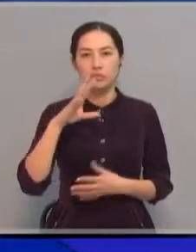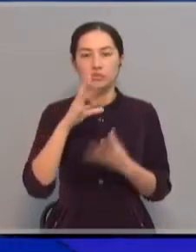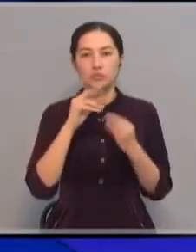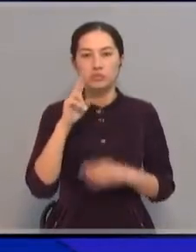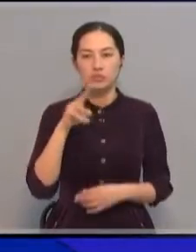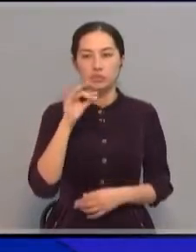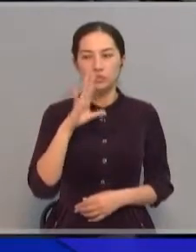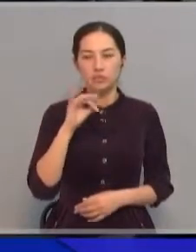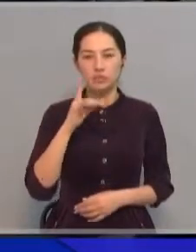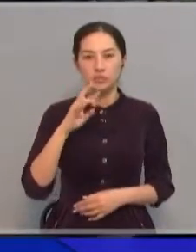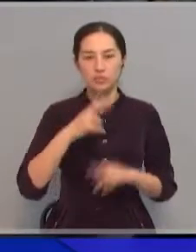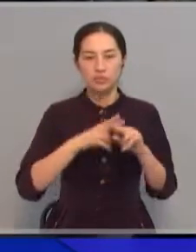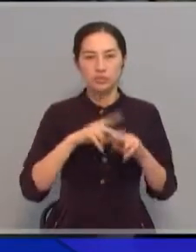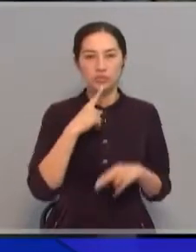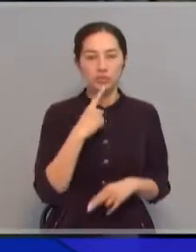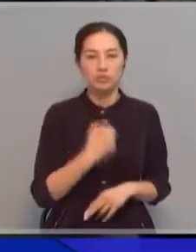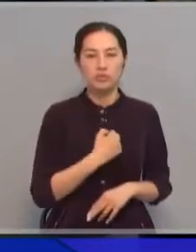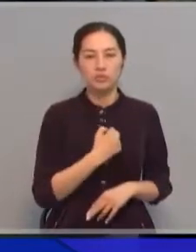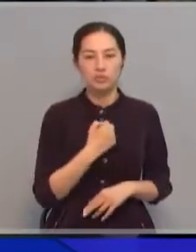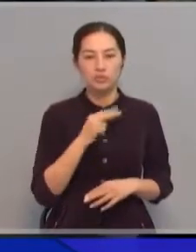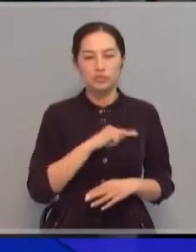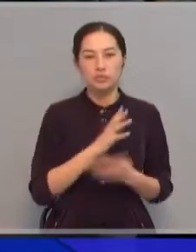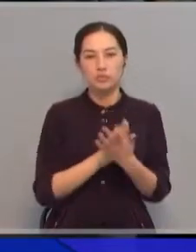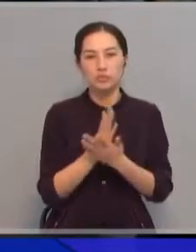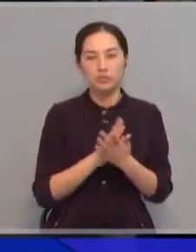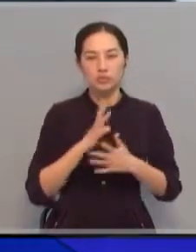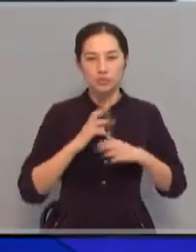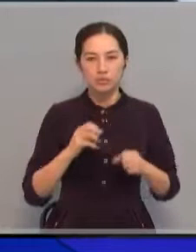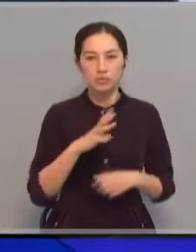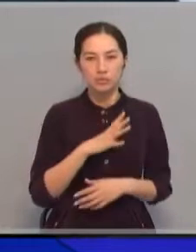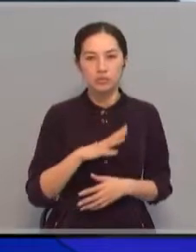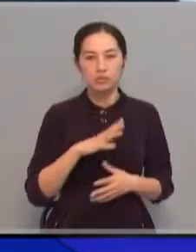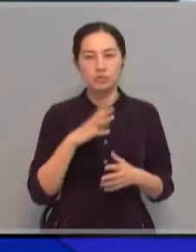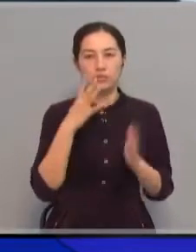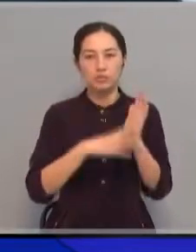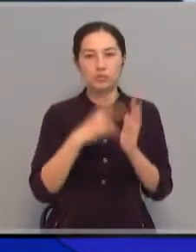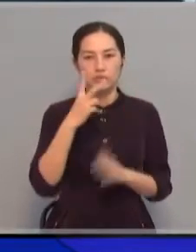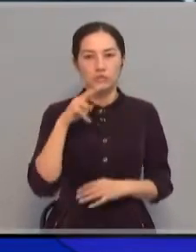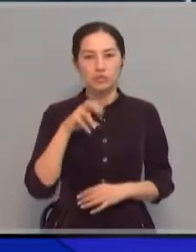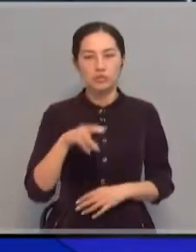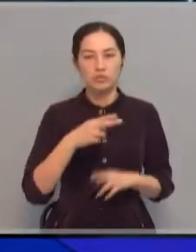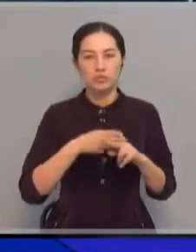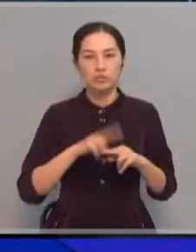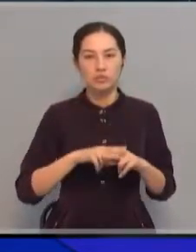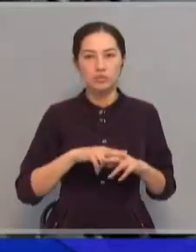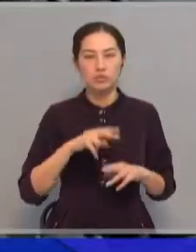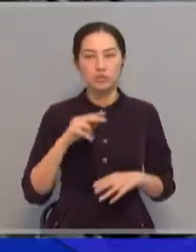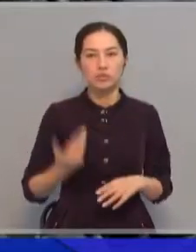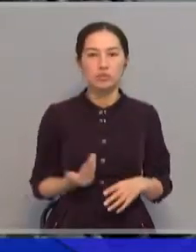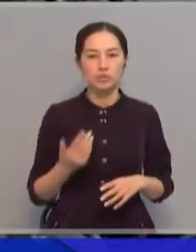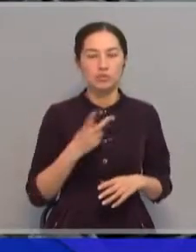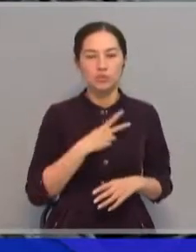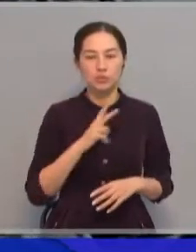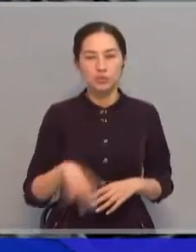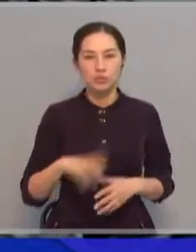дивизиясында болып, ерен ерлік көрсете білгені үшін Кеңес одағының батыры атанды. 92 жасқа қараған шағында өмірден озған Абзал